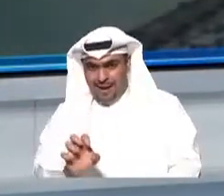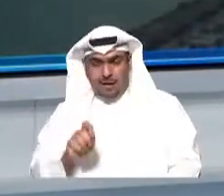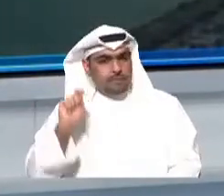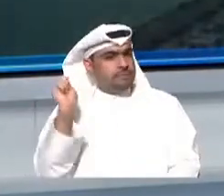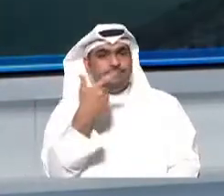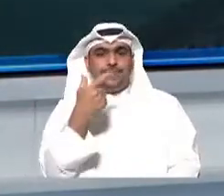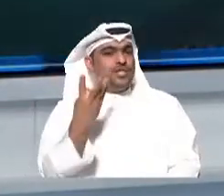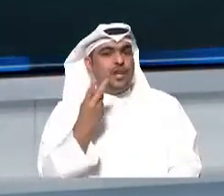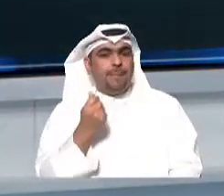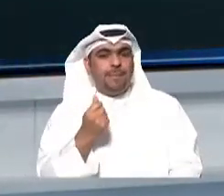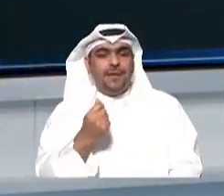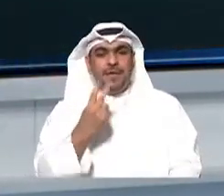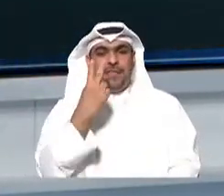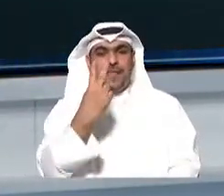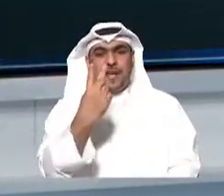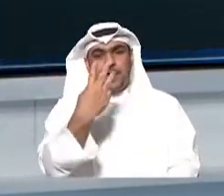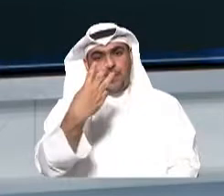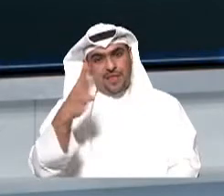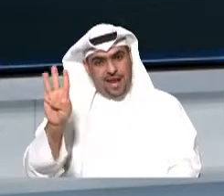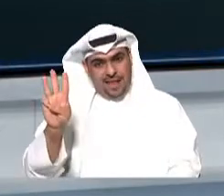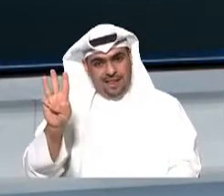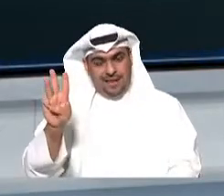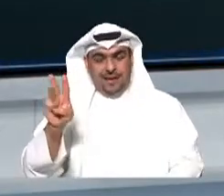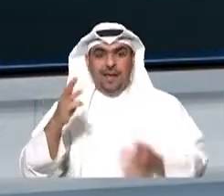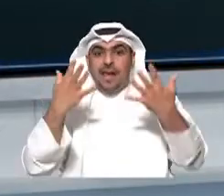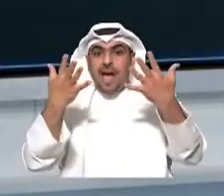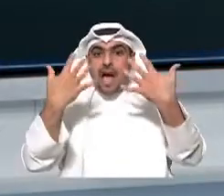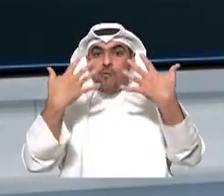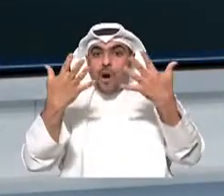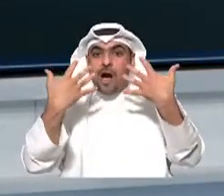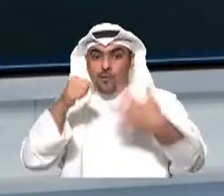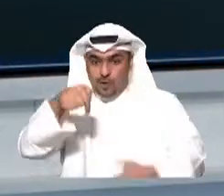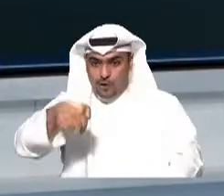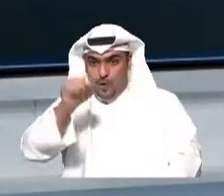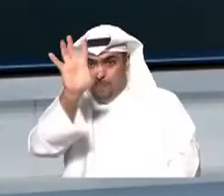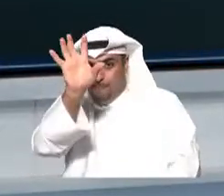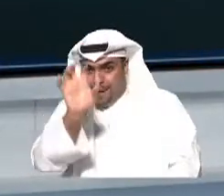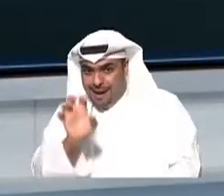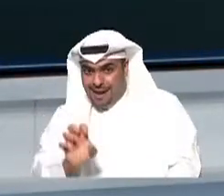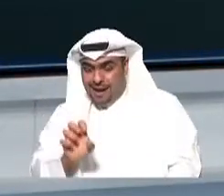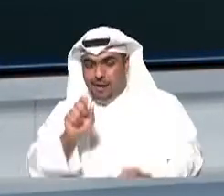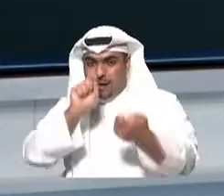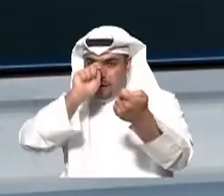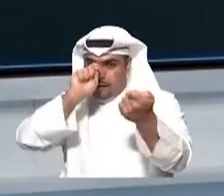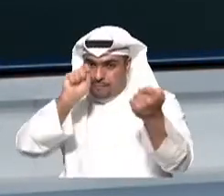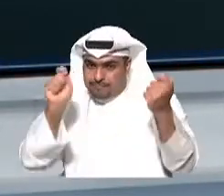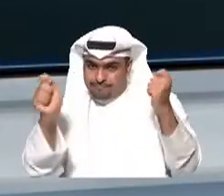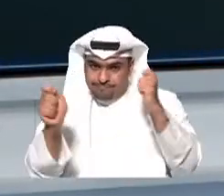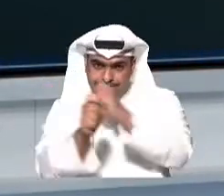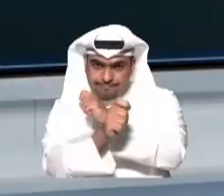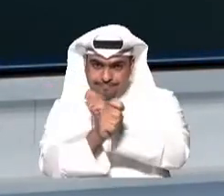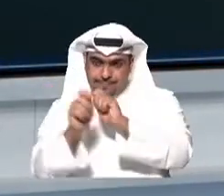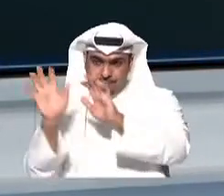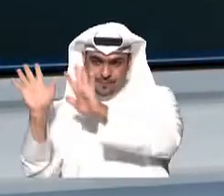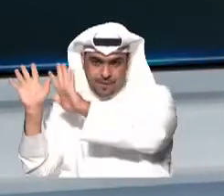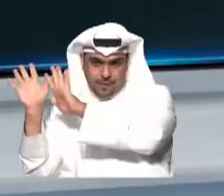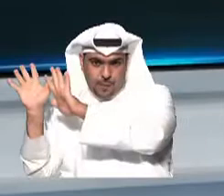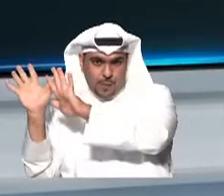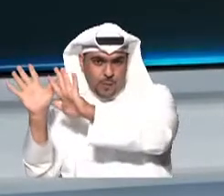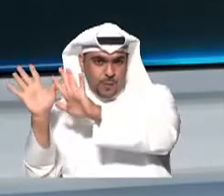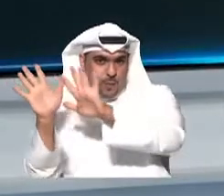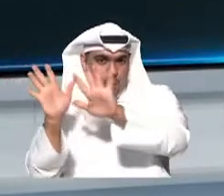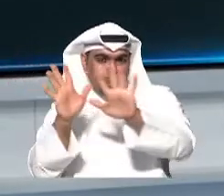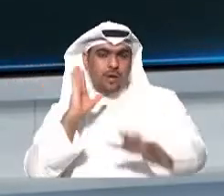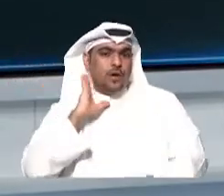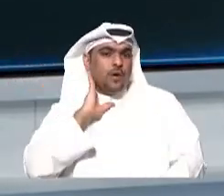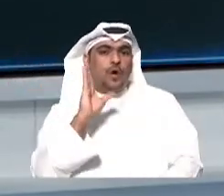كيلومتر بالساعة، ومتوقع تحول للرياح هذه الليلة خلال الساعات القليلة القادمة إلى رياح شمالية غربية تقل معها نسبة